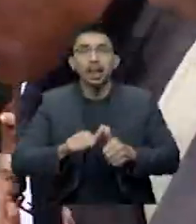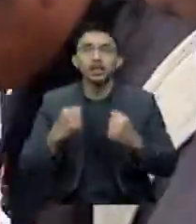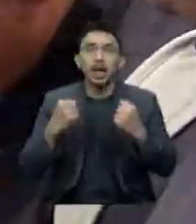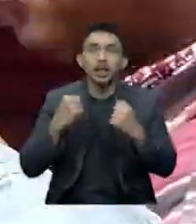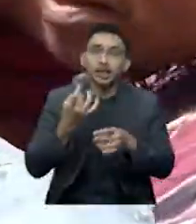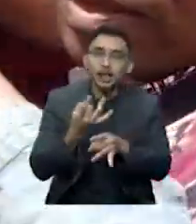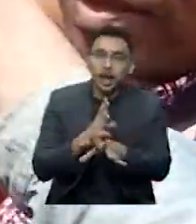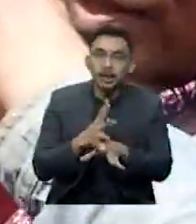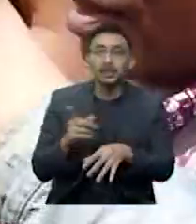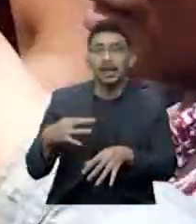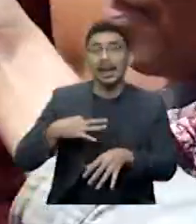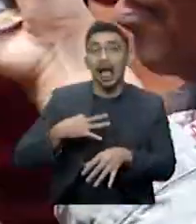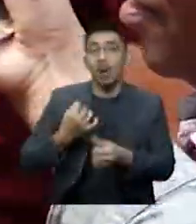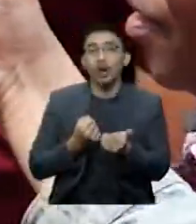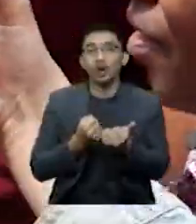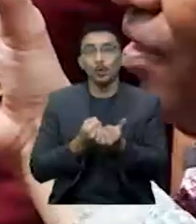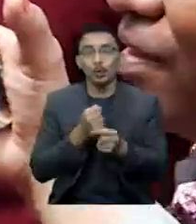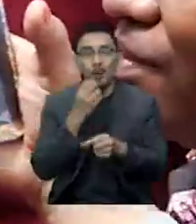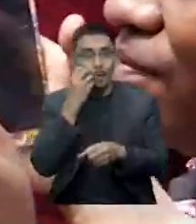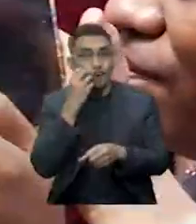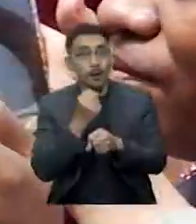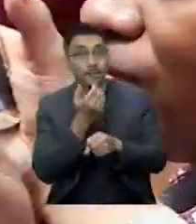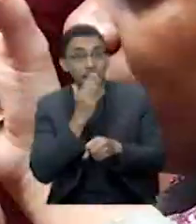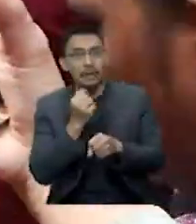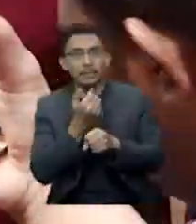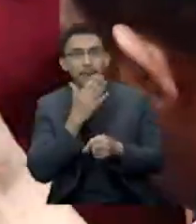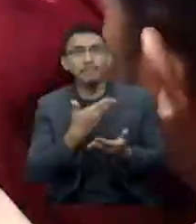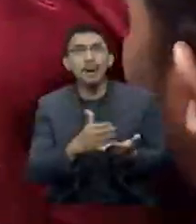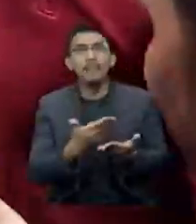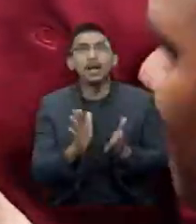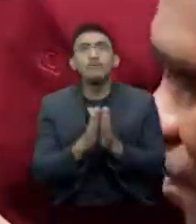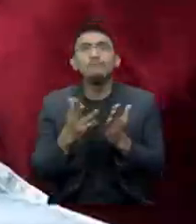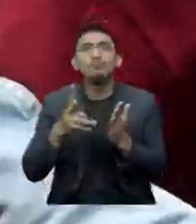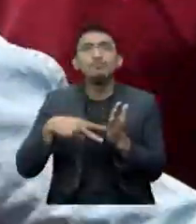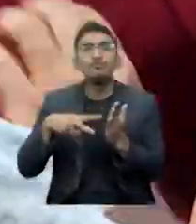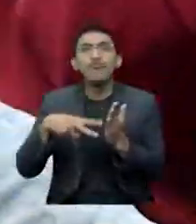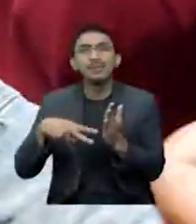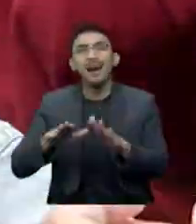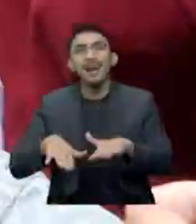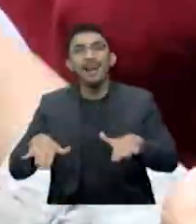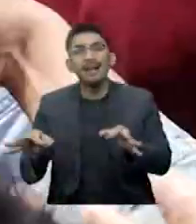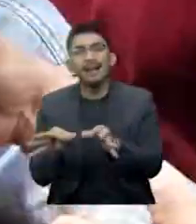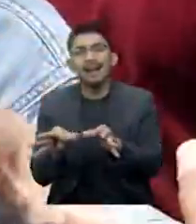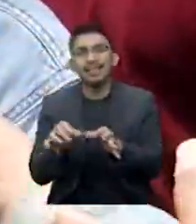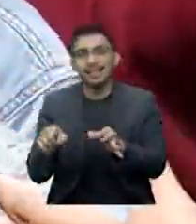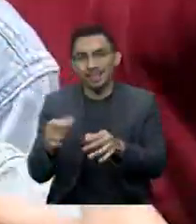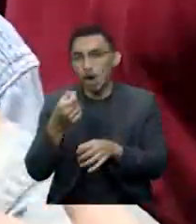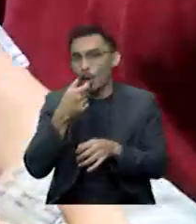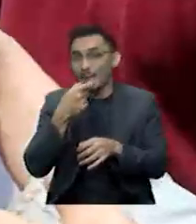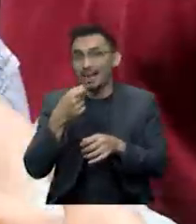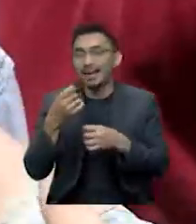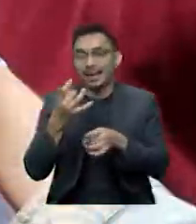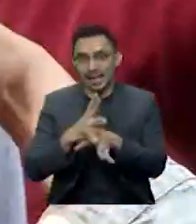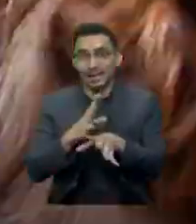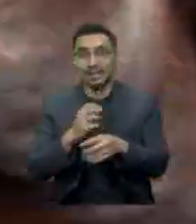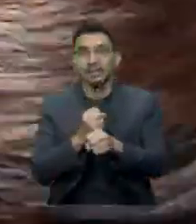diselenggarakan oleh relawan pendukung paslon Prabowo Gibran. Gibran membagikan buku bacaan pada anak-anak di dekat lokasi pengobatan gratis. Gibran